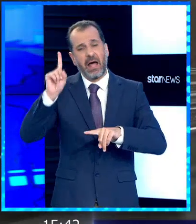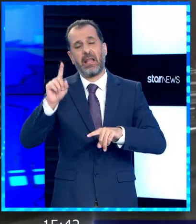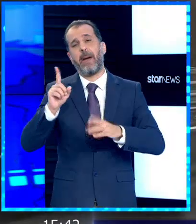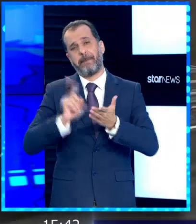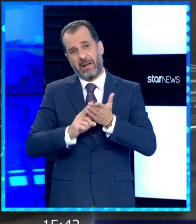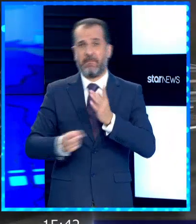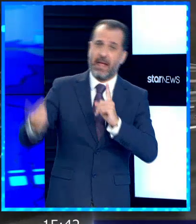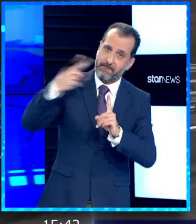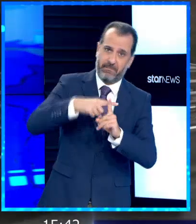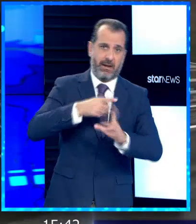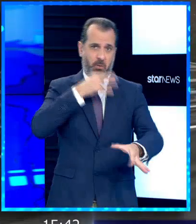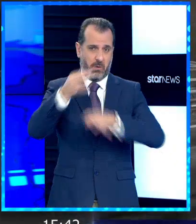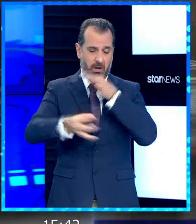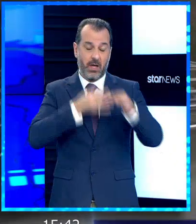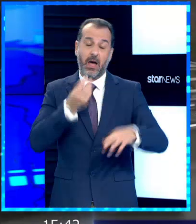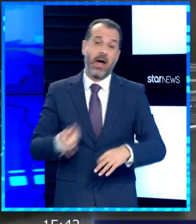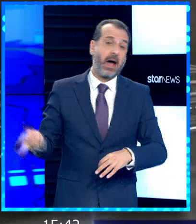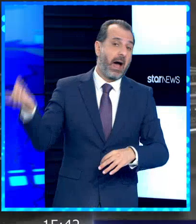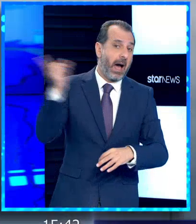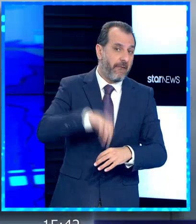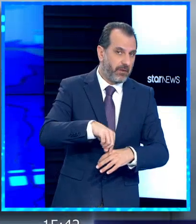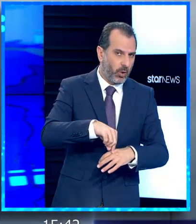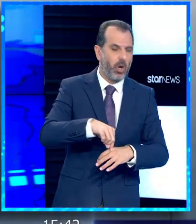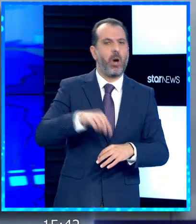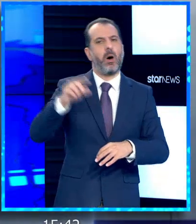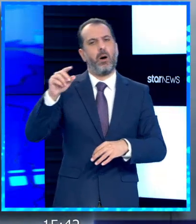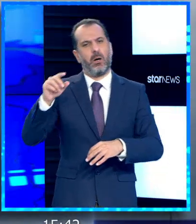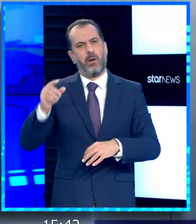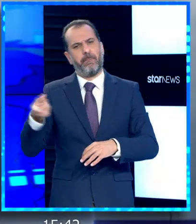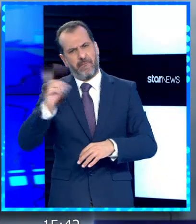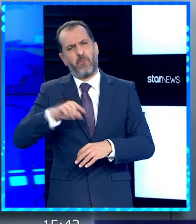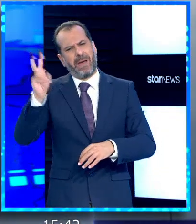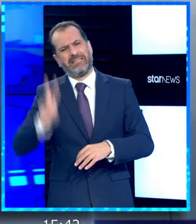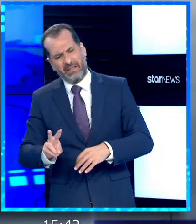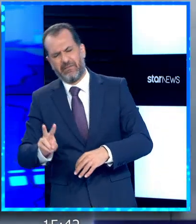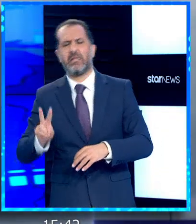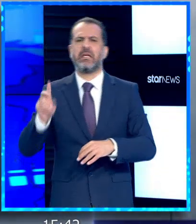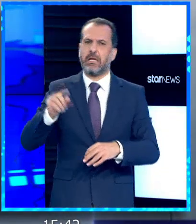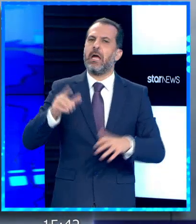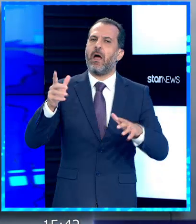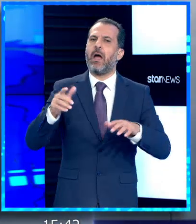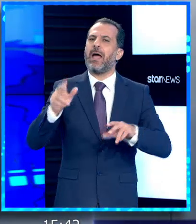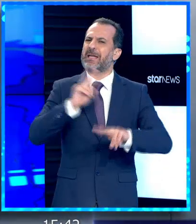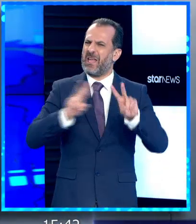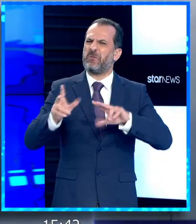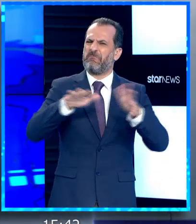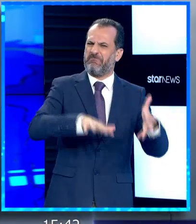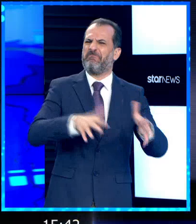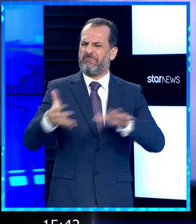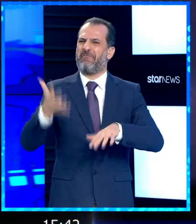σημειώσω βέβαια είναι ότι αύριο αλλά και την Παρασκευή θα διατηρηθεί ο καιρός άσχετος, δηλαδή με κάποιες μπόρες κυρίως